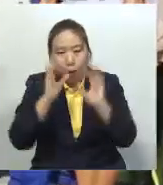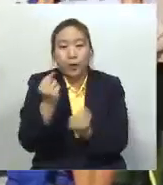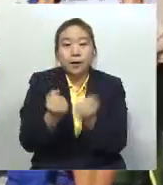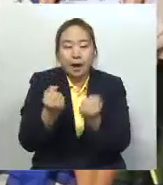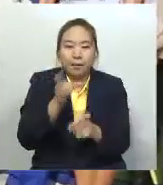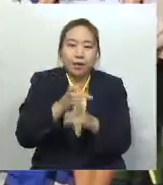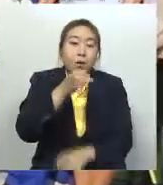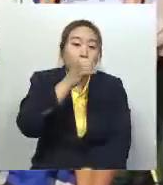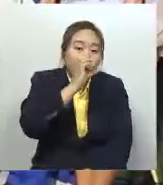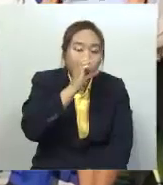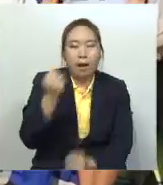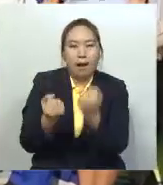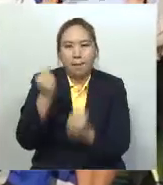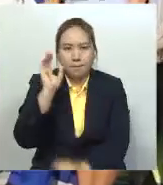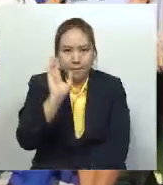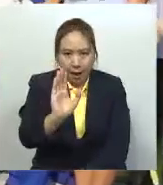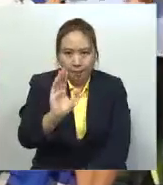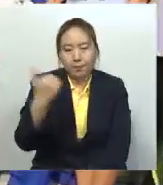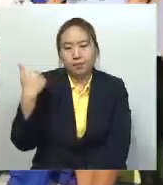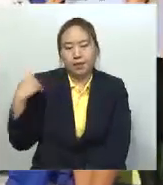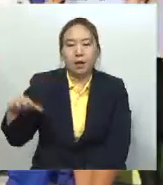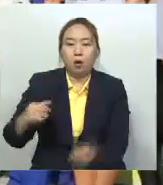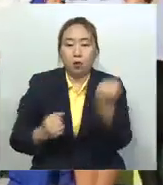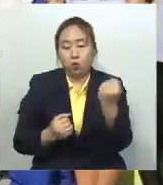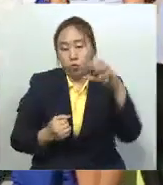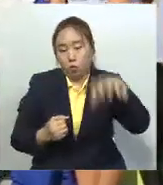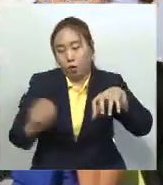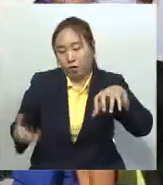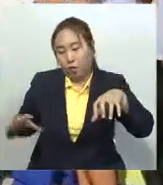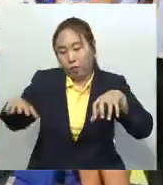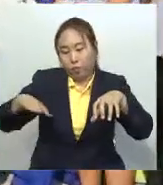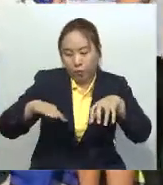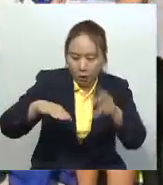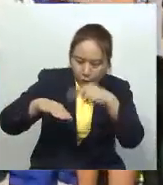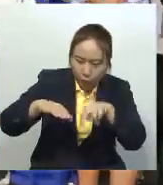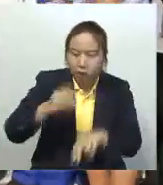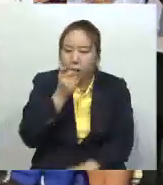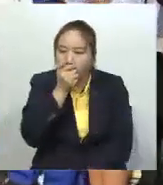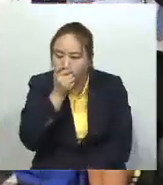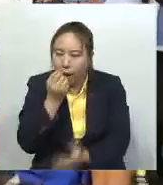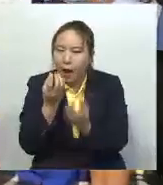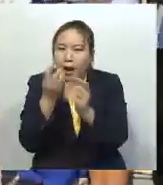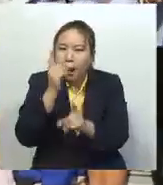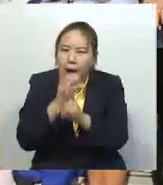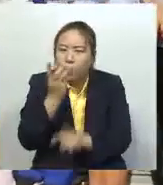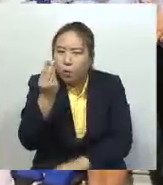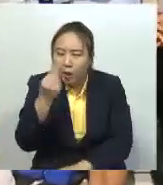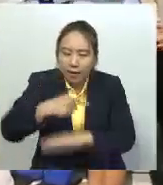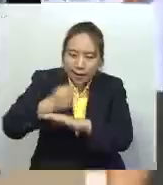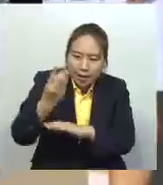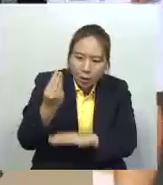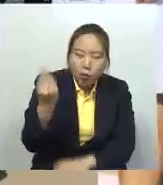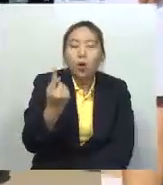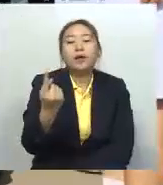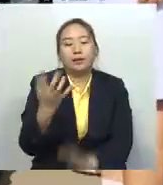ขี่เมาไม่ขับรวมทั้งตั้งจุดตรวจวัดระดับแอลกอฮอล์และก็ตรวจจับความเร็วนะครับอีกทั้งใช้มาตรการทางสังคมในรูป